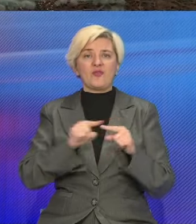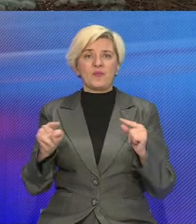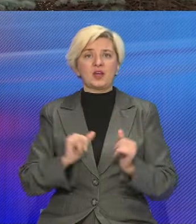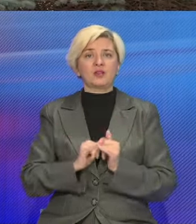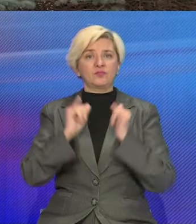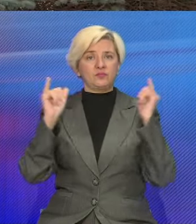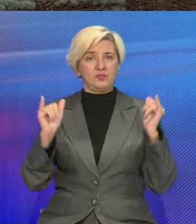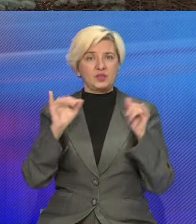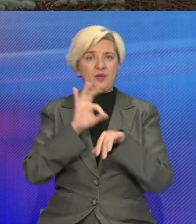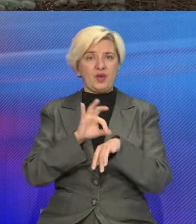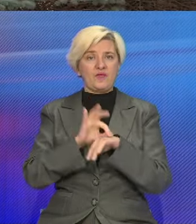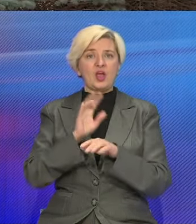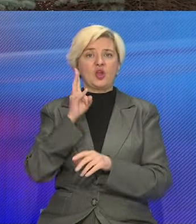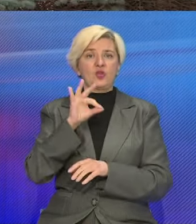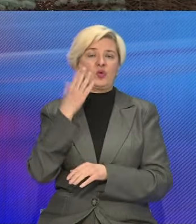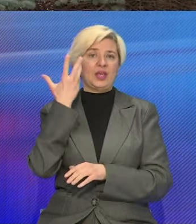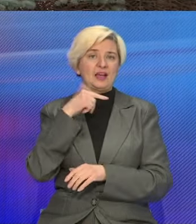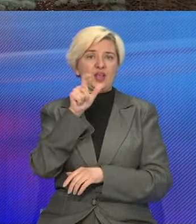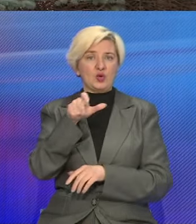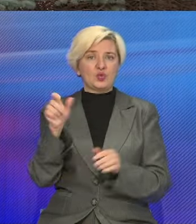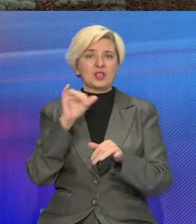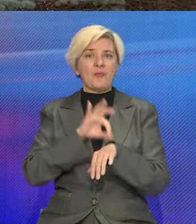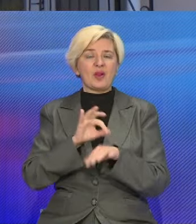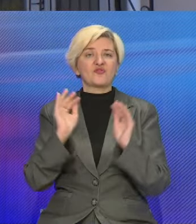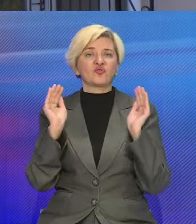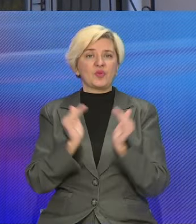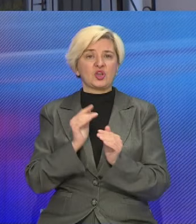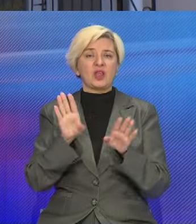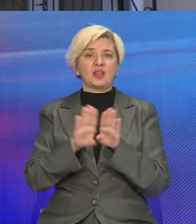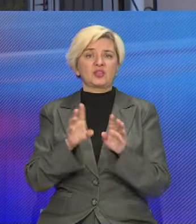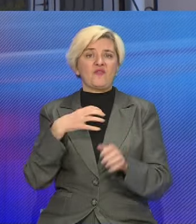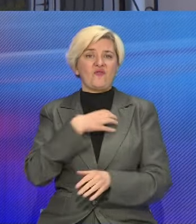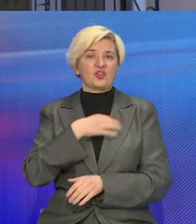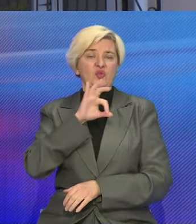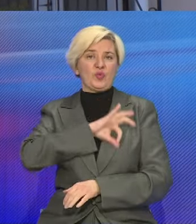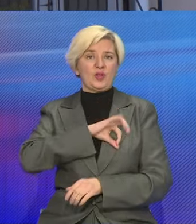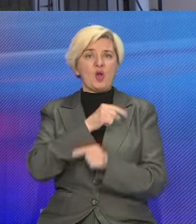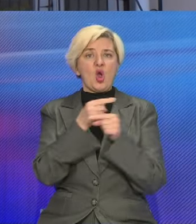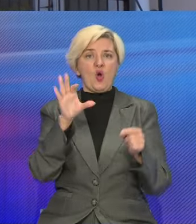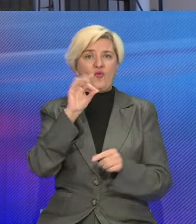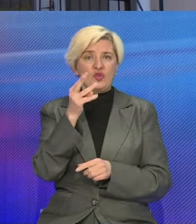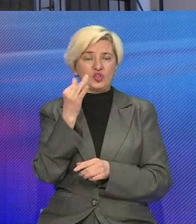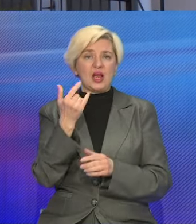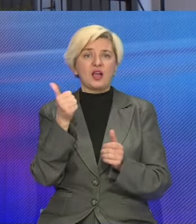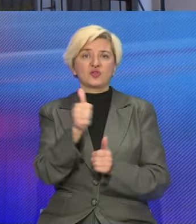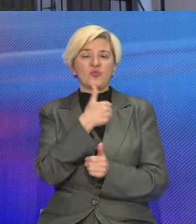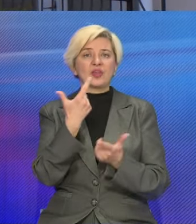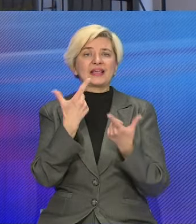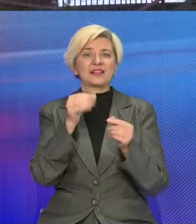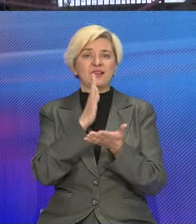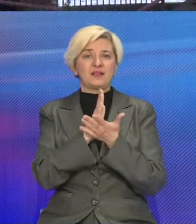але і каліхворих становиться менш. Так само варто уживатися довинун, особливо той, де утримлюватися шмат вітаминів С.